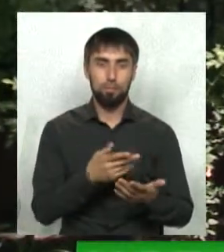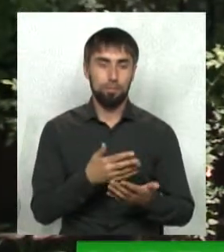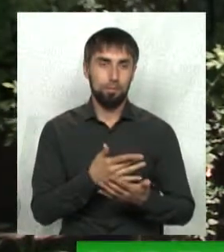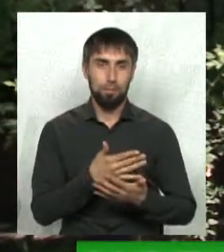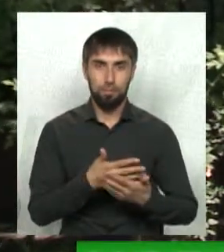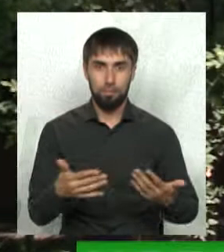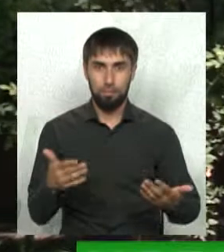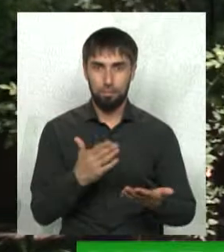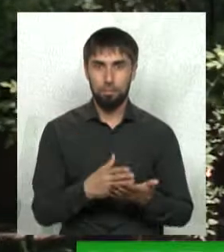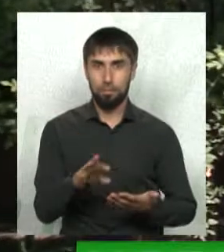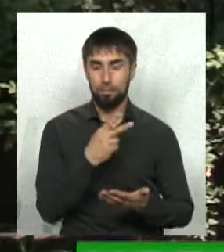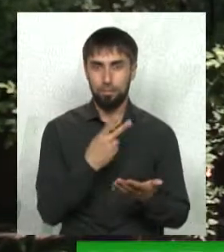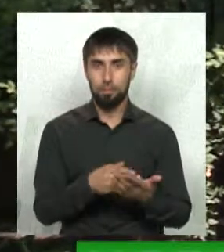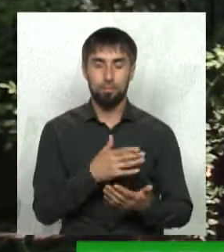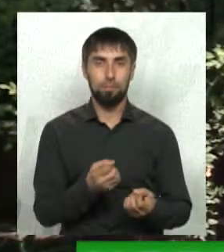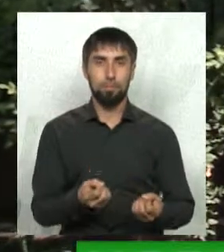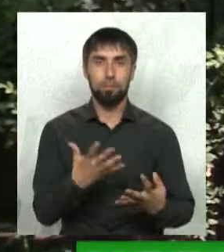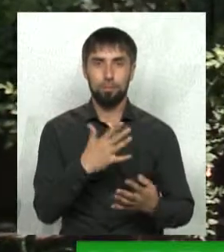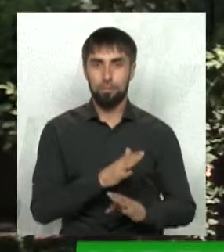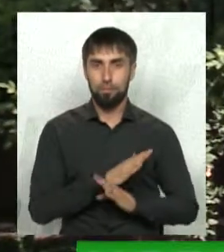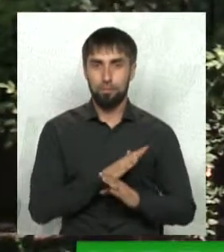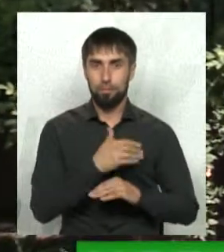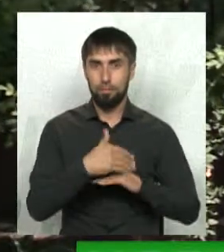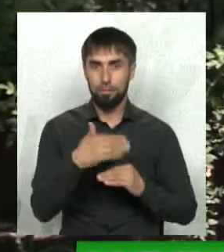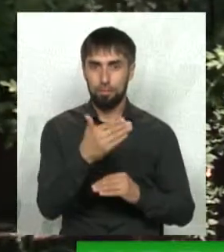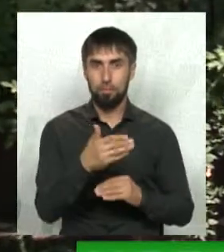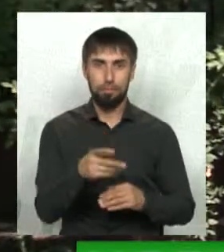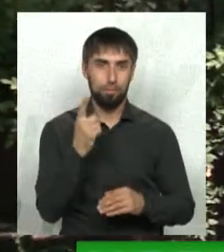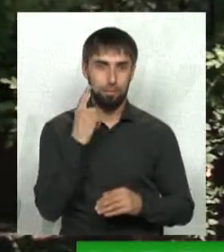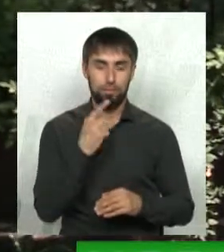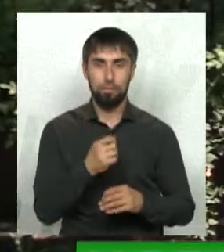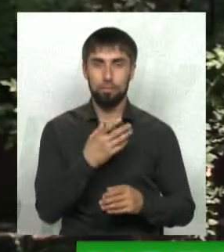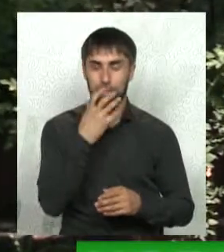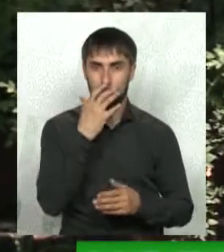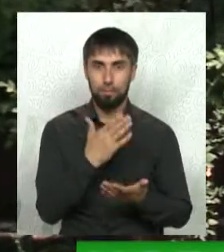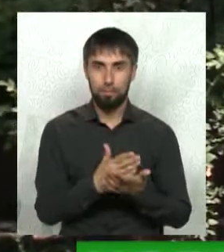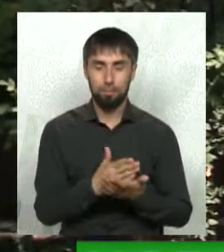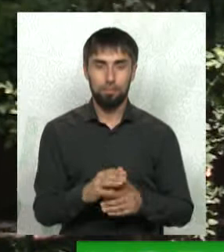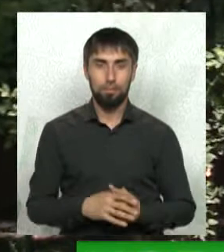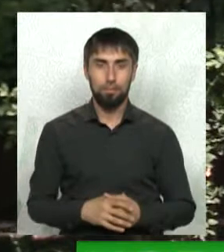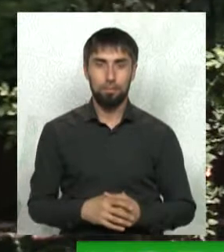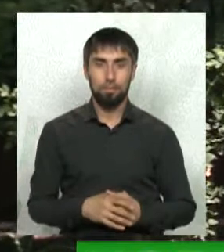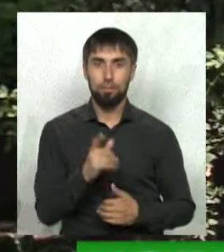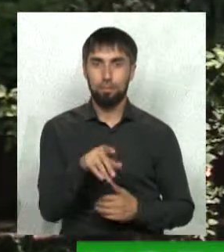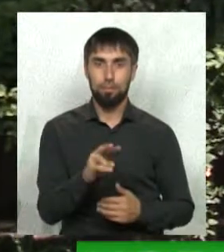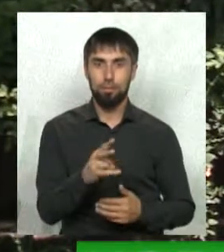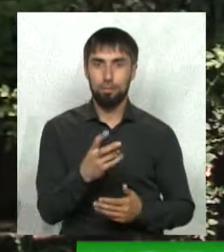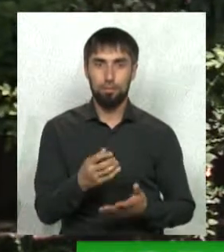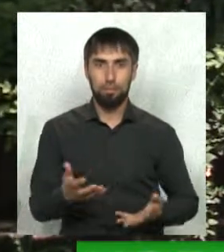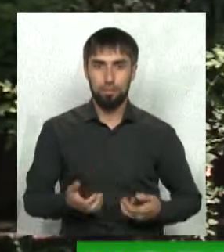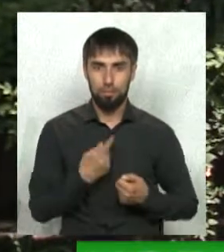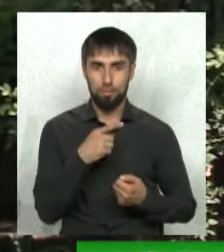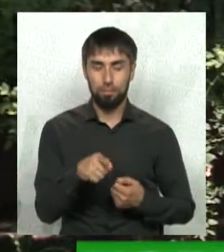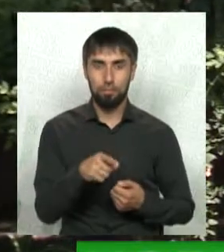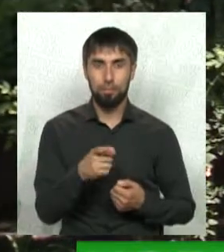интернете, мел нах боужлах, мел нах цунгышхулы, ахар хадучо, реанимация качау эны, сэк алгарвалы чуах цюх,